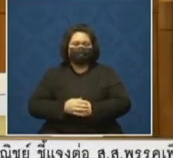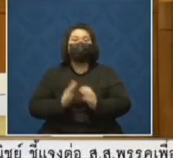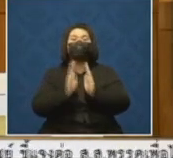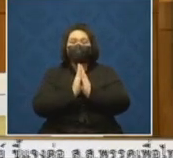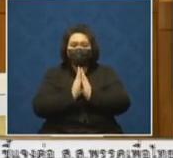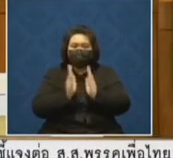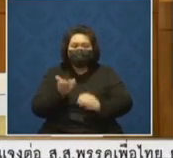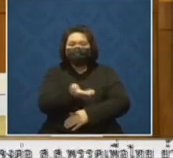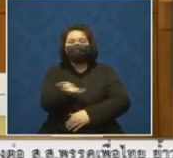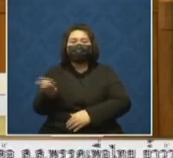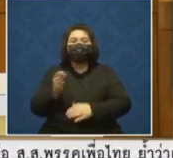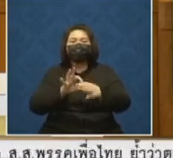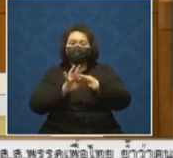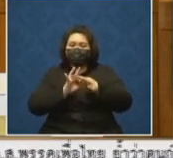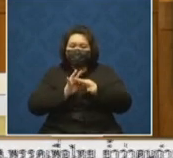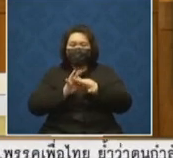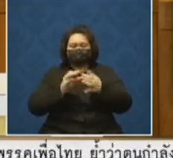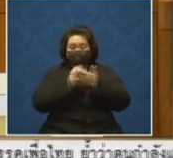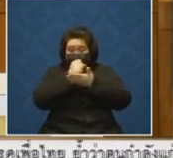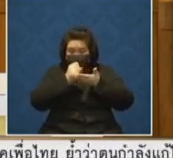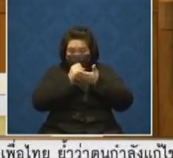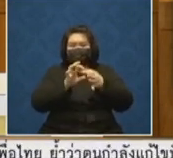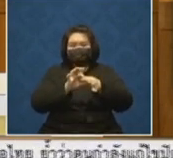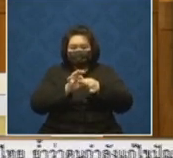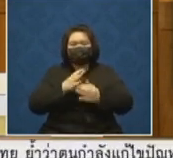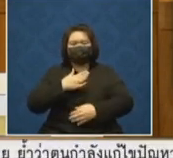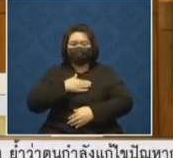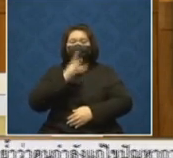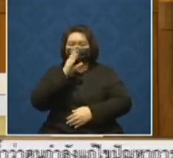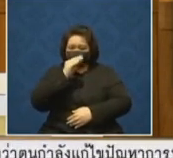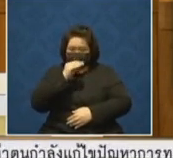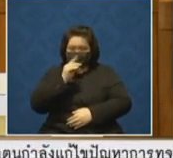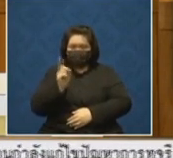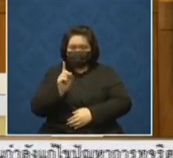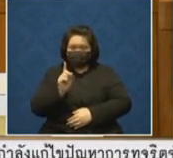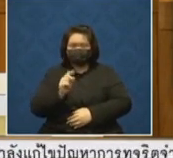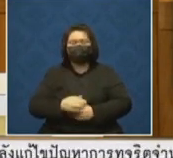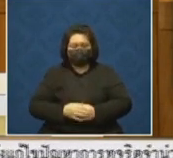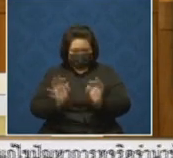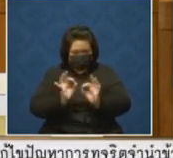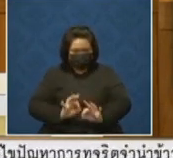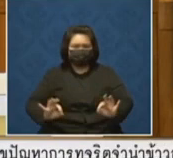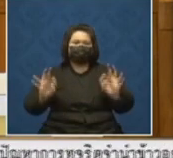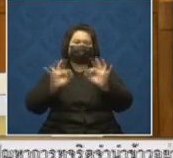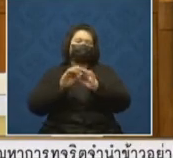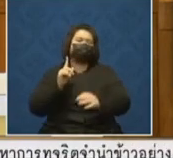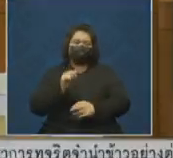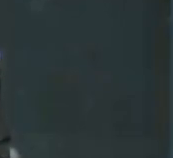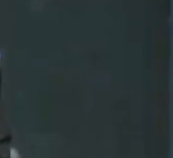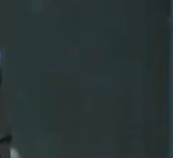แข่งขันมาก ครับ คุณโดนแข่งขันมากจะบอกว่าให้พักการประชุมแล้วกดออดติ้งโอ้โหลุก